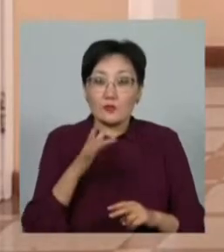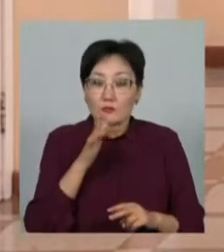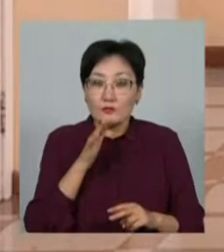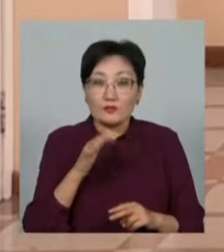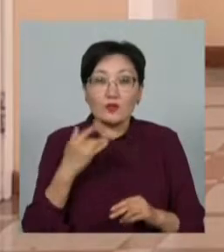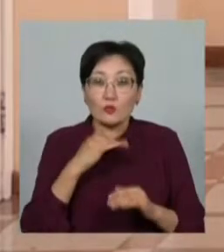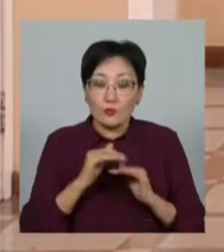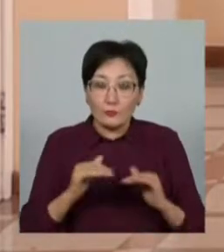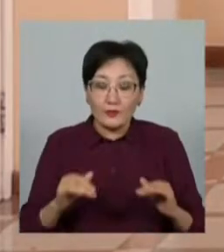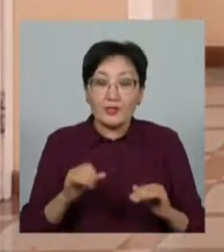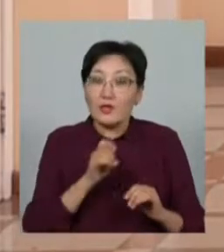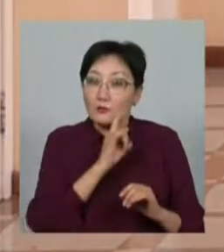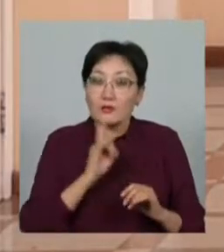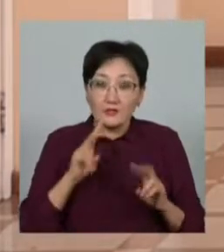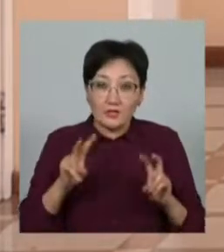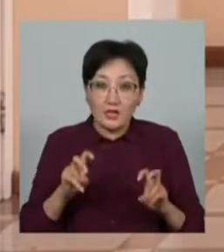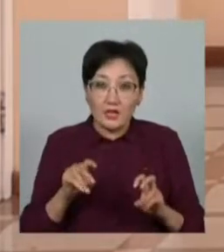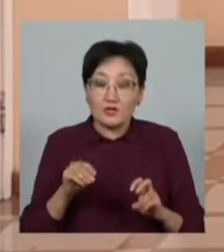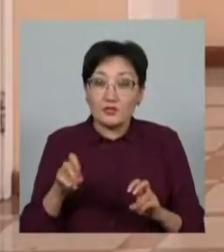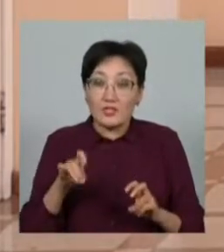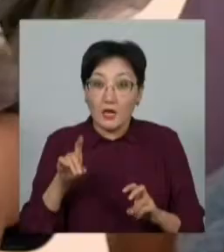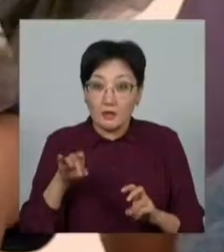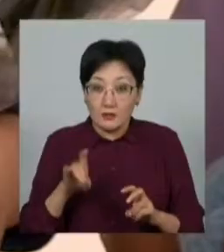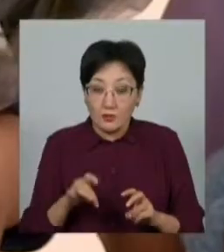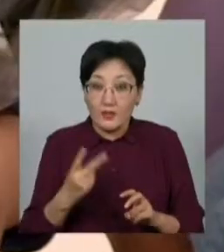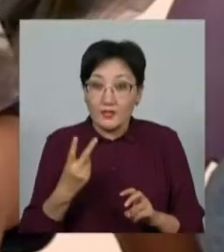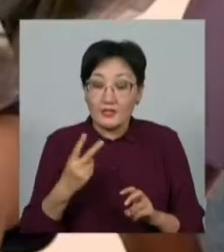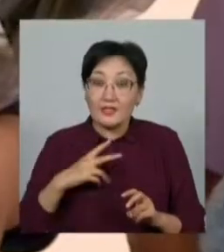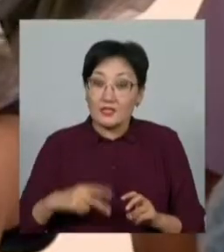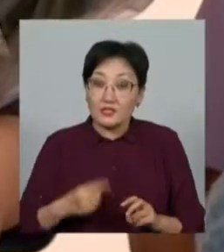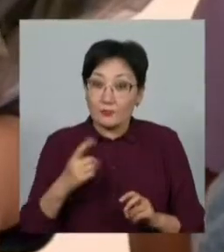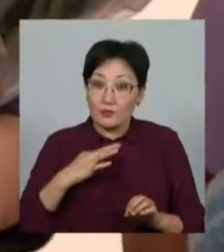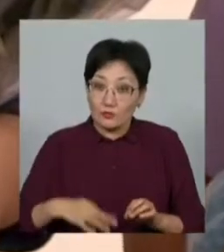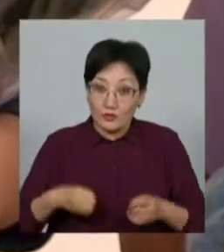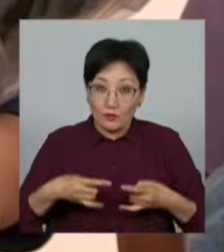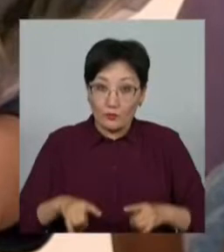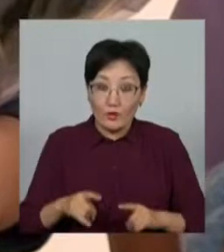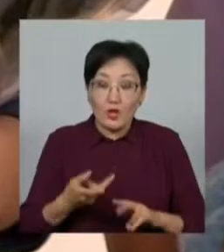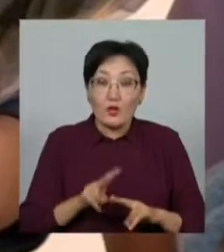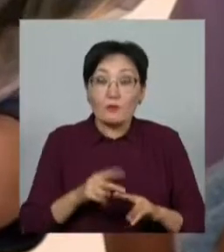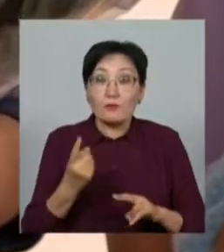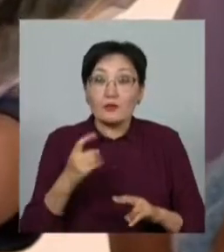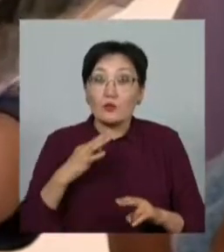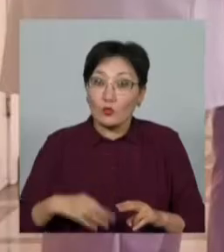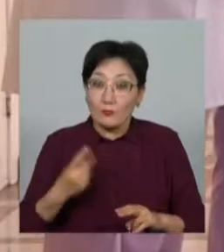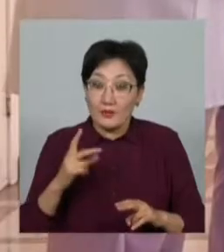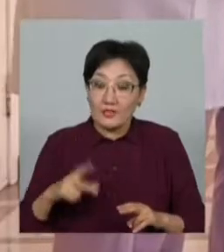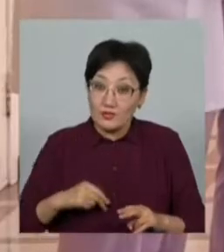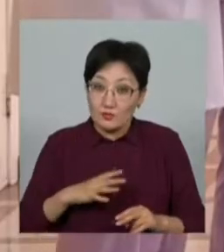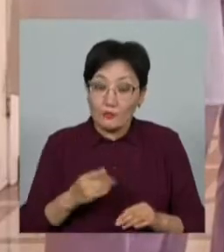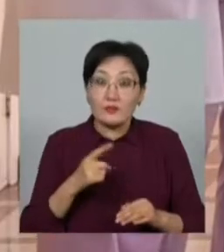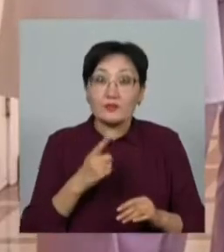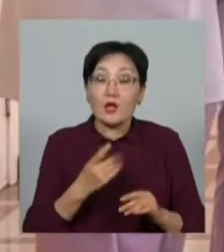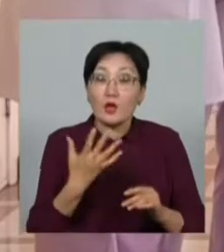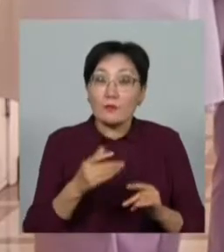жасында көп балалы ана атанған Нигара Меркасимова. Ол екі қыз бір ұлды дүниеге алып келді. Ал бұған дейін бір ұл бір қызы болған. Тұңғышы